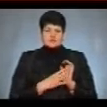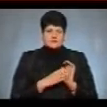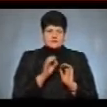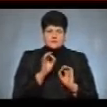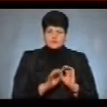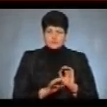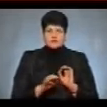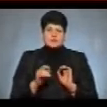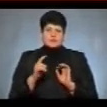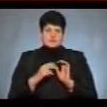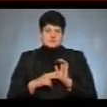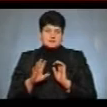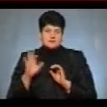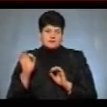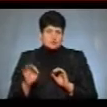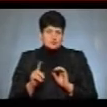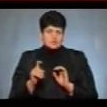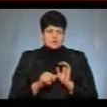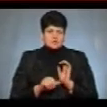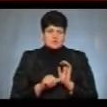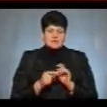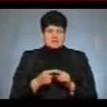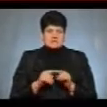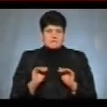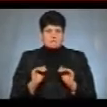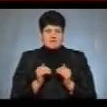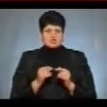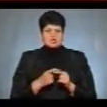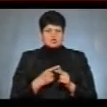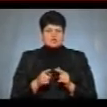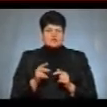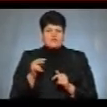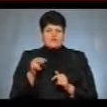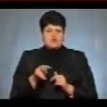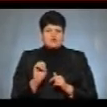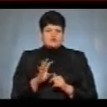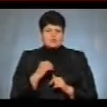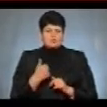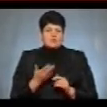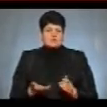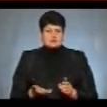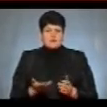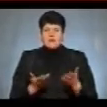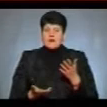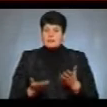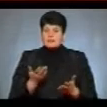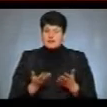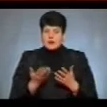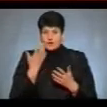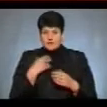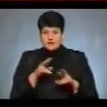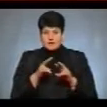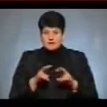167-й 75%. Тобто це явно менше, ніж в 2014 році. Але коли